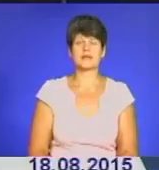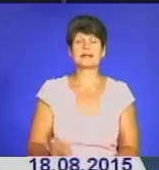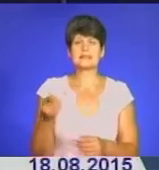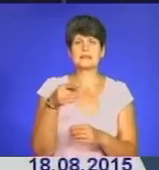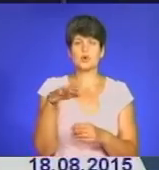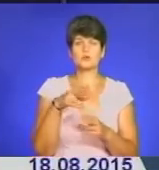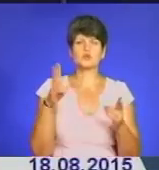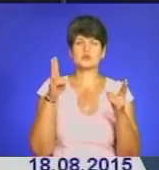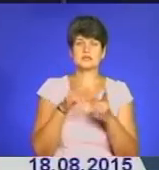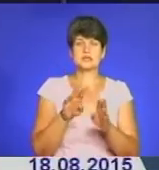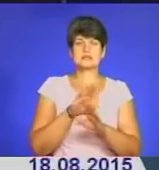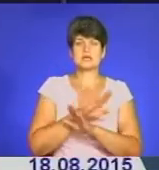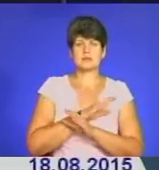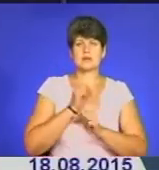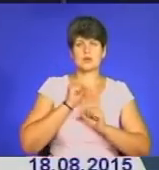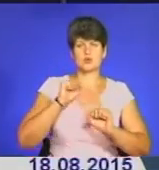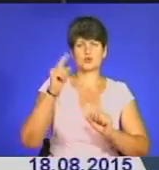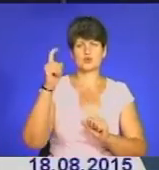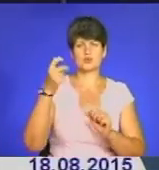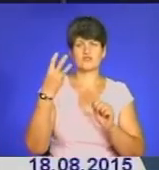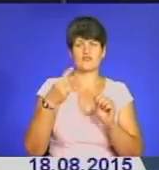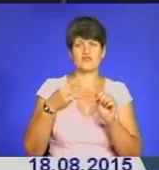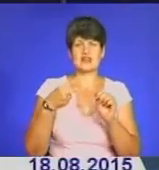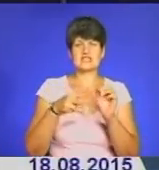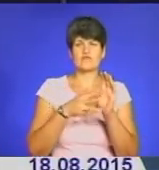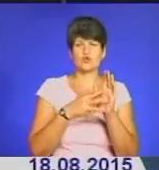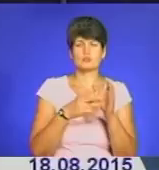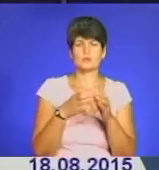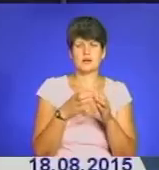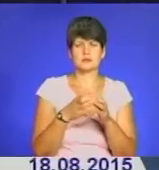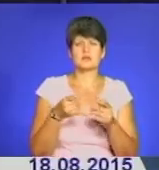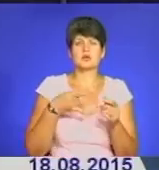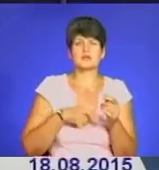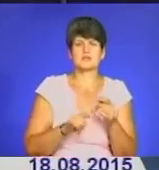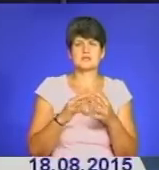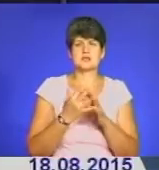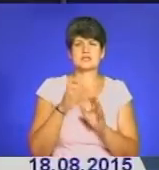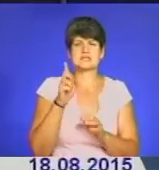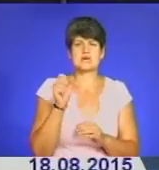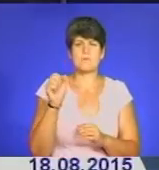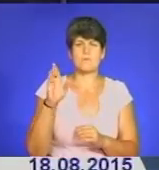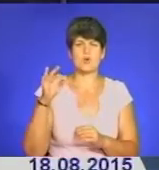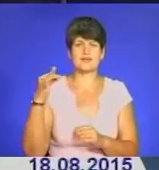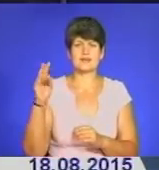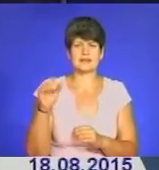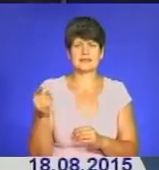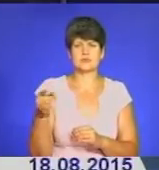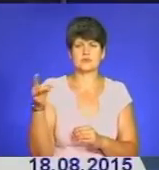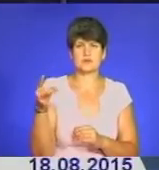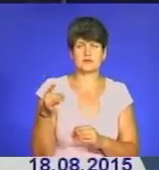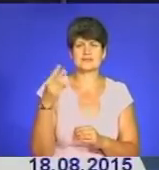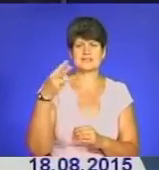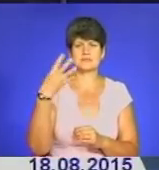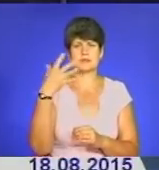Тернопільщина зустріла загиблого героя, бійця 128-ї бригади, уродженця села Забойки Тернопільського району, 35-річного Андрія